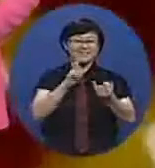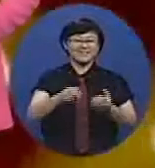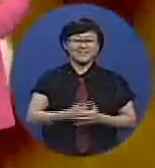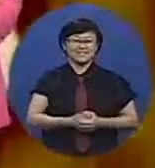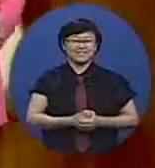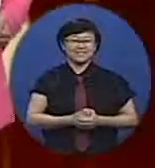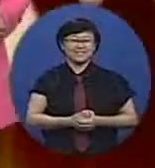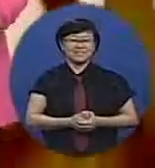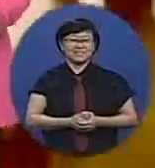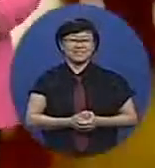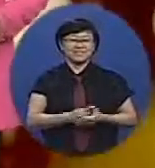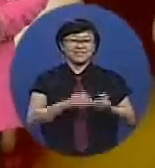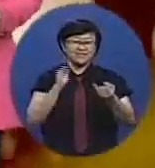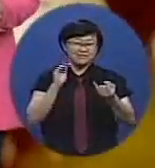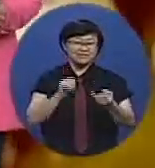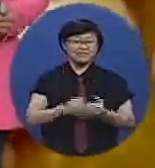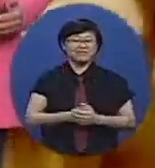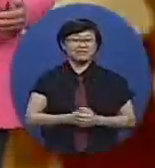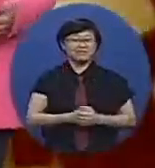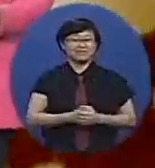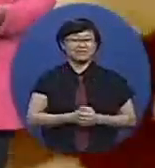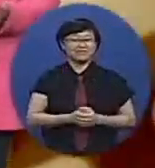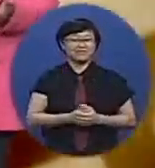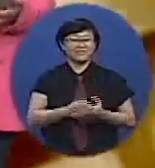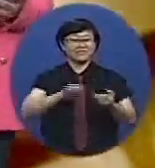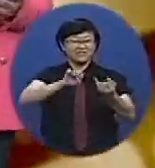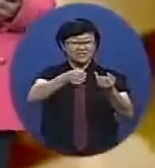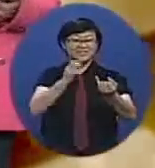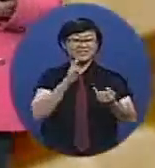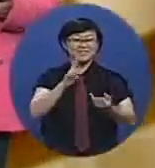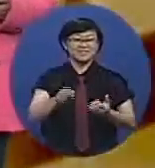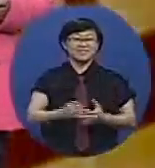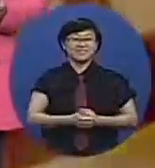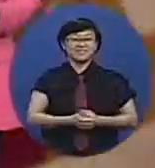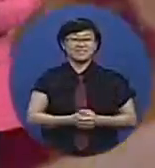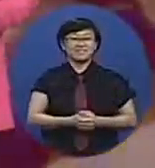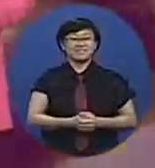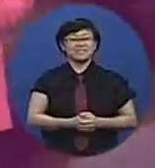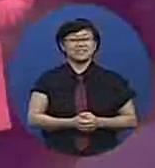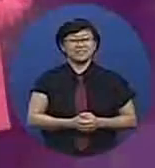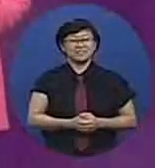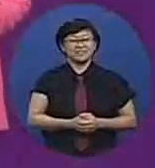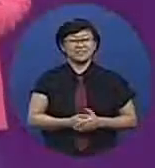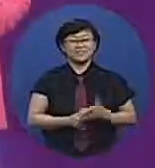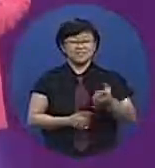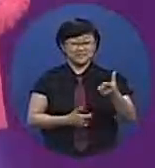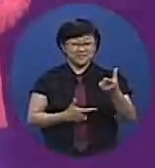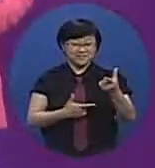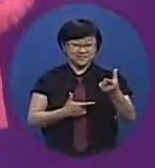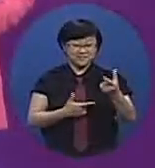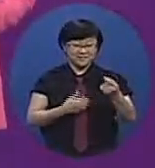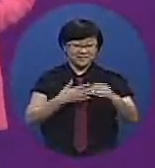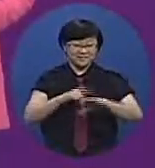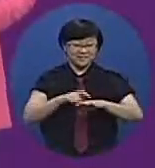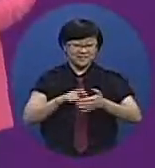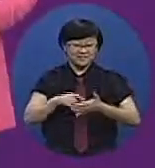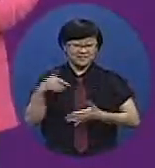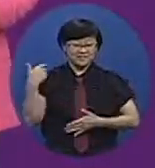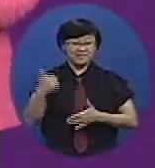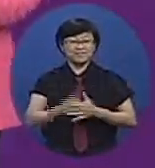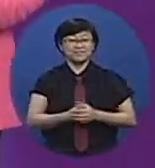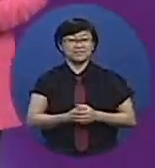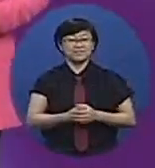네, 왼수야, 이 왼수야, 아, 그렇게도 내 맘